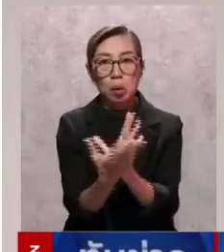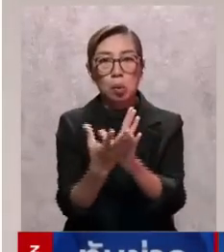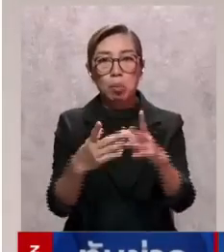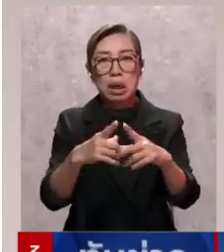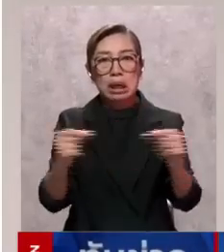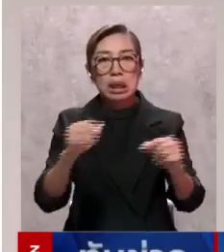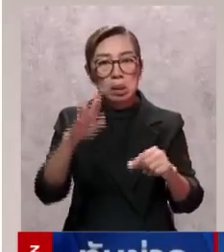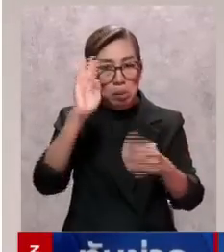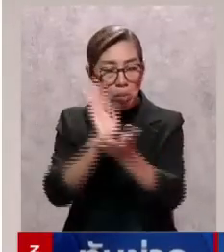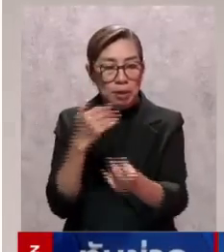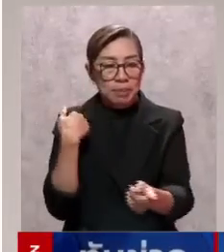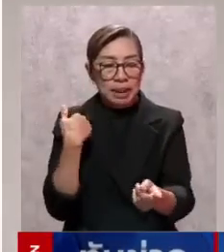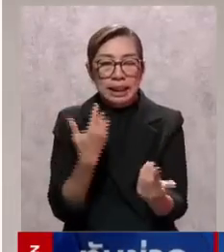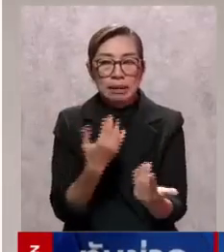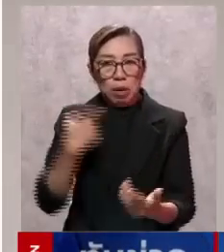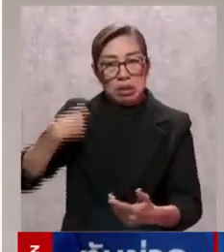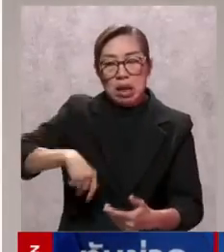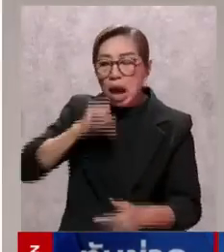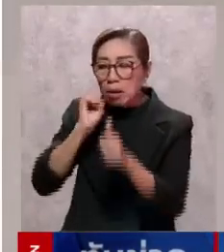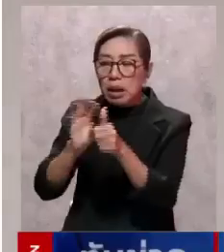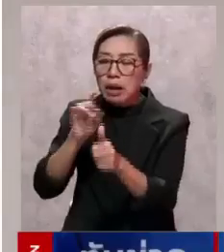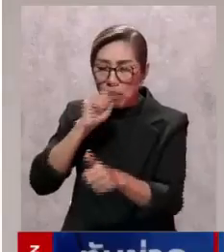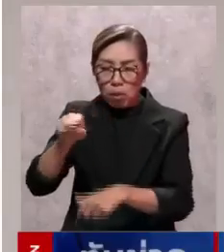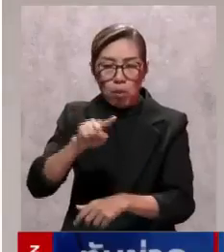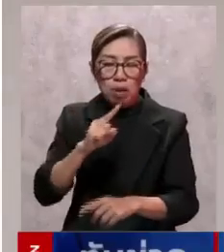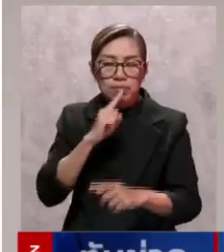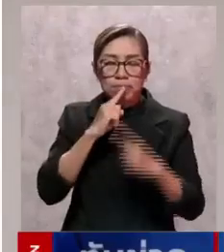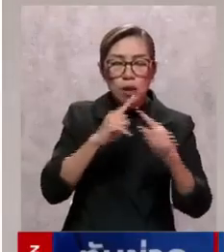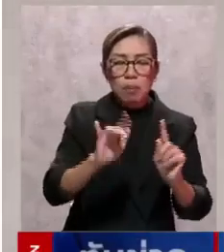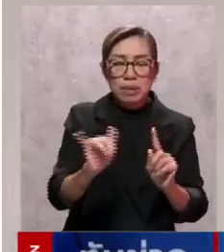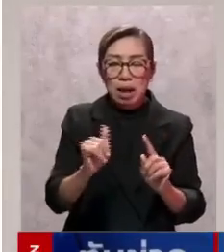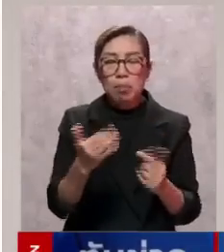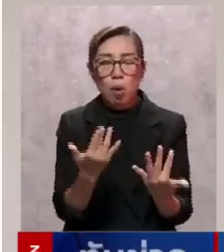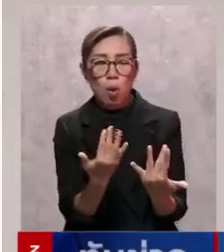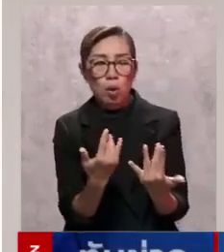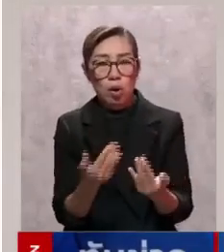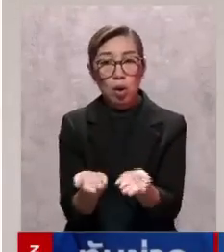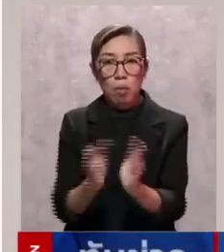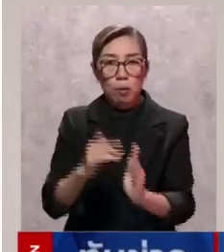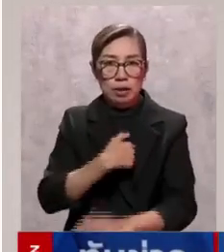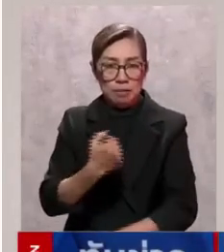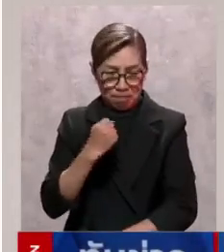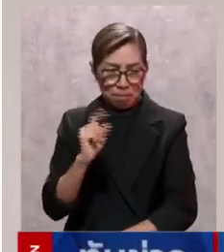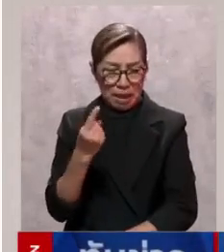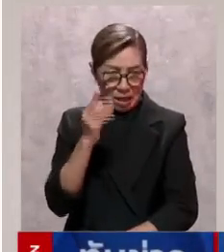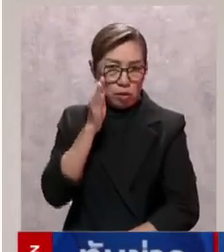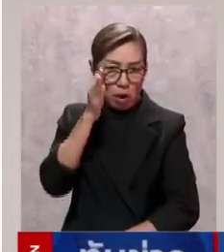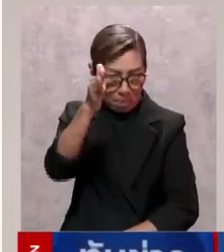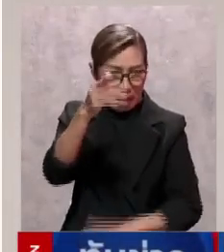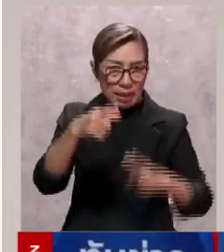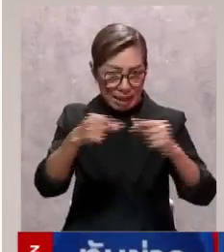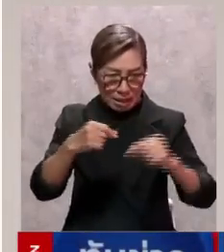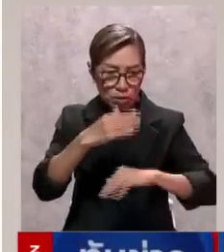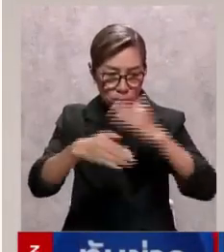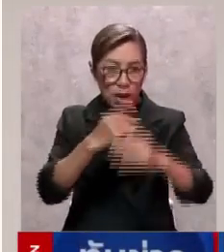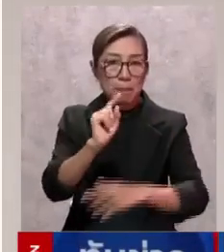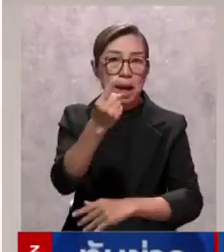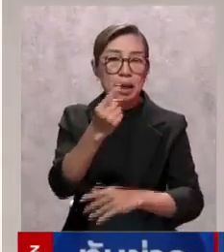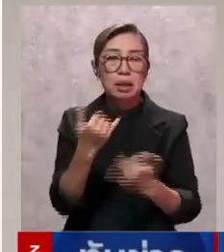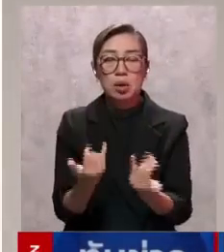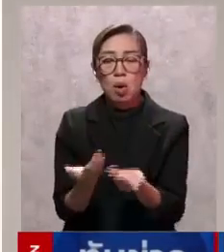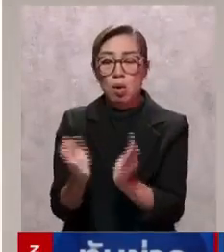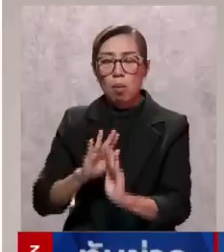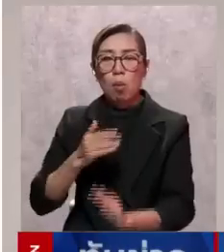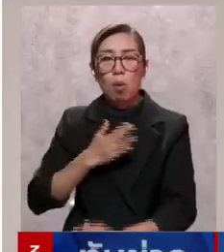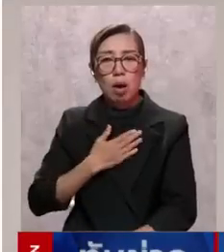ทำใจให้เข้มแข็งอีกสักหน่อยและพวกเราจะกลับมาสู้คดีในเรื่องนี้อย่างมีสตินะ คะนอกจากนี้ทางครอบครัวยังขอความ